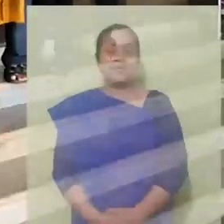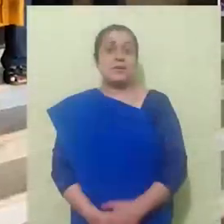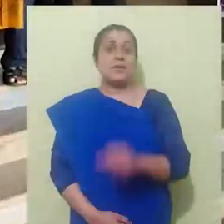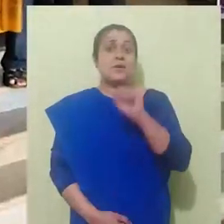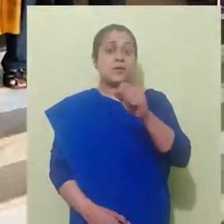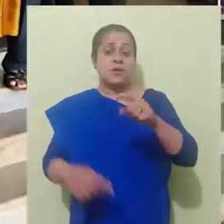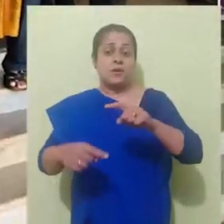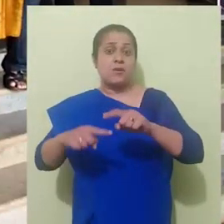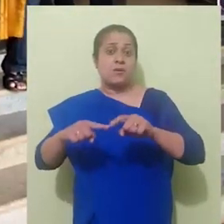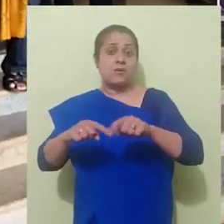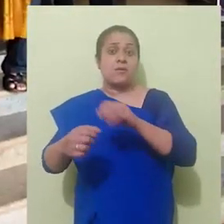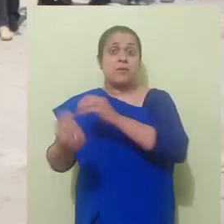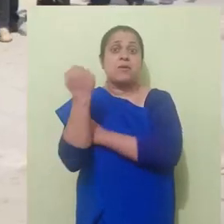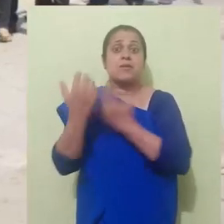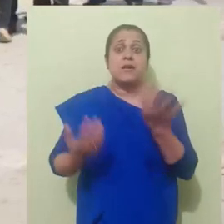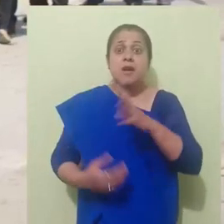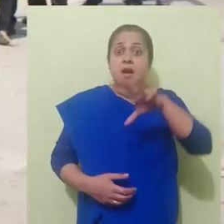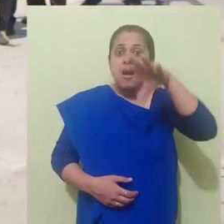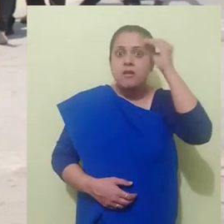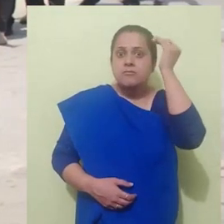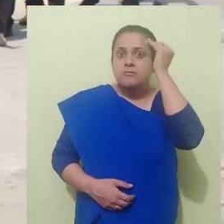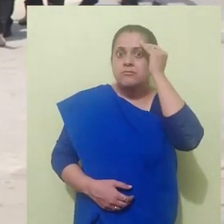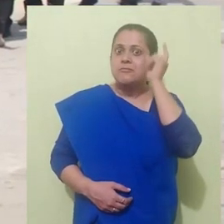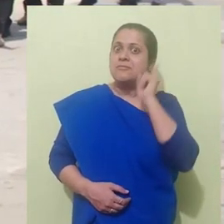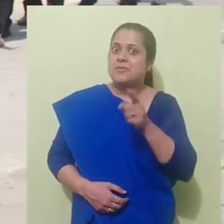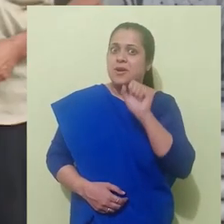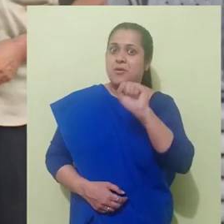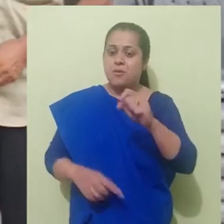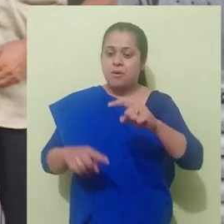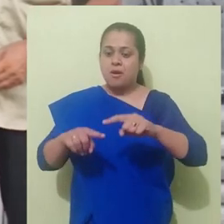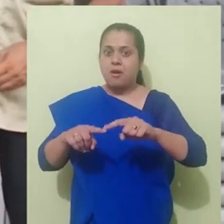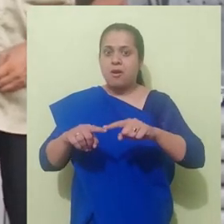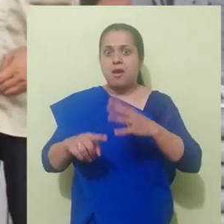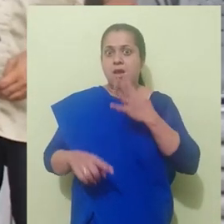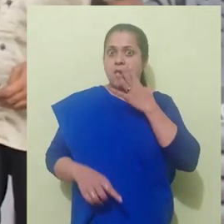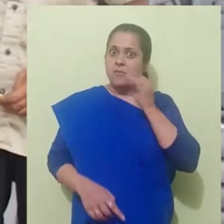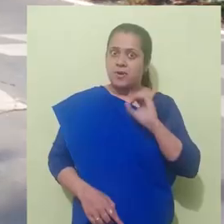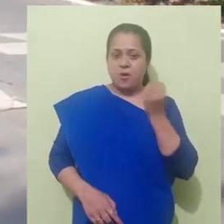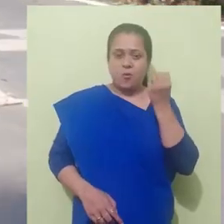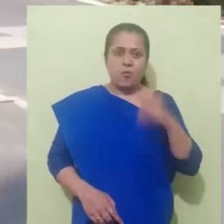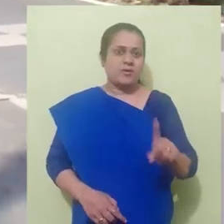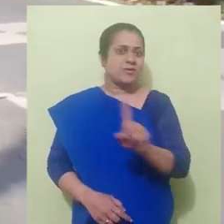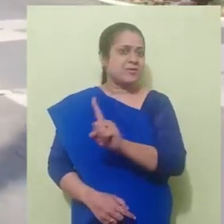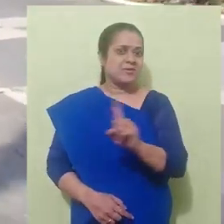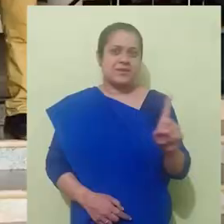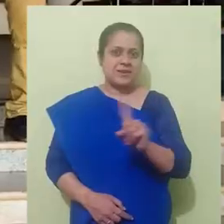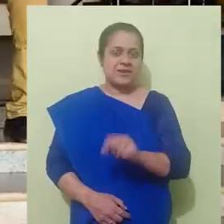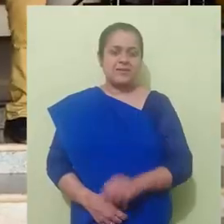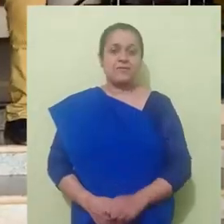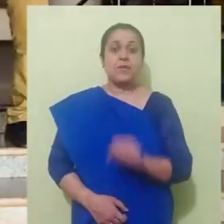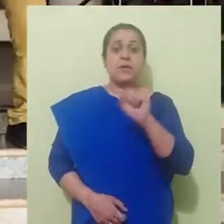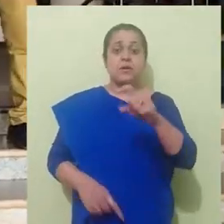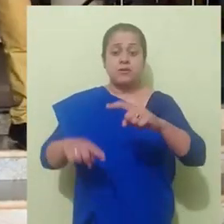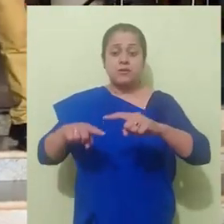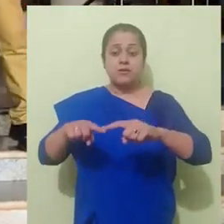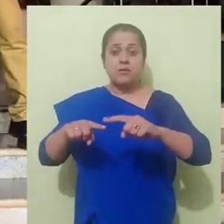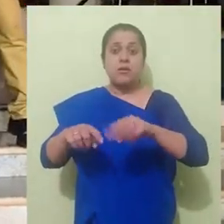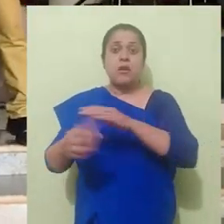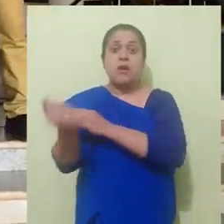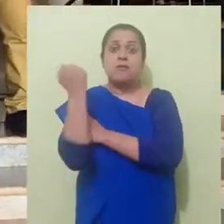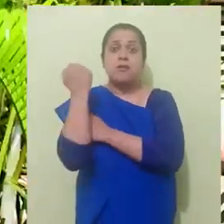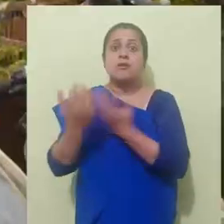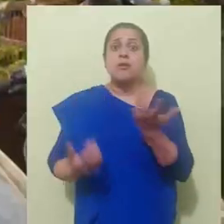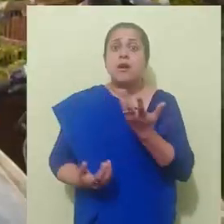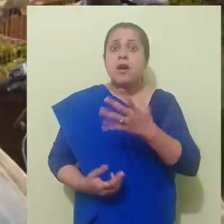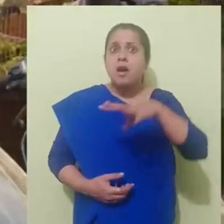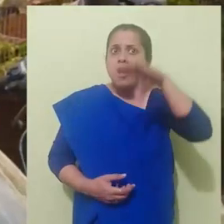नेमत दारा जानू ये तुझा दिकार मत मोला जे तुझे वगड़ाउना कार नेमत